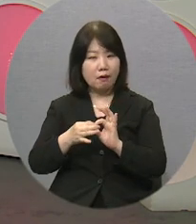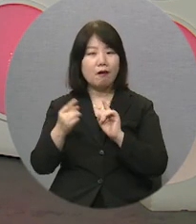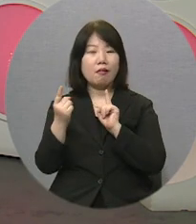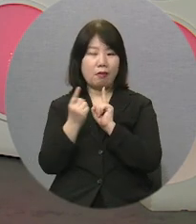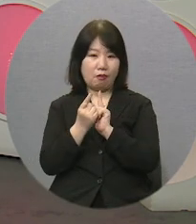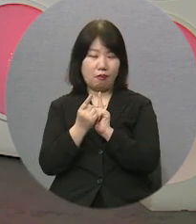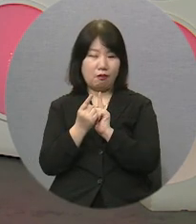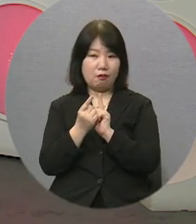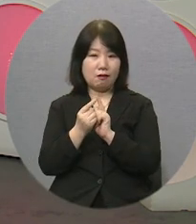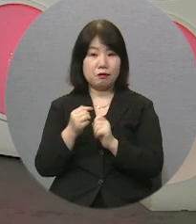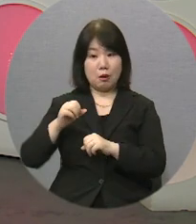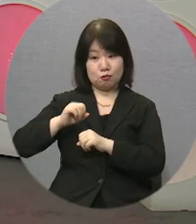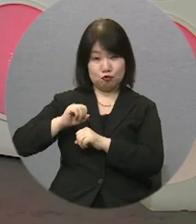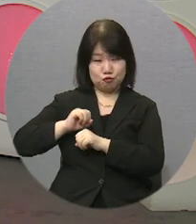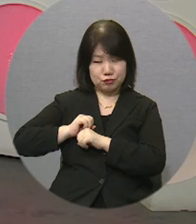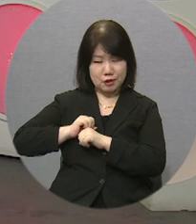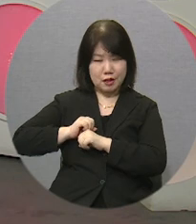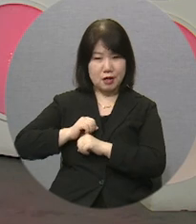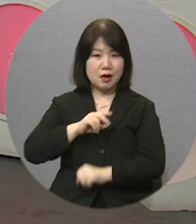상병이 되었을 때입니다.